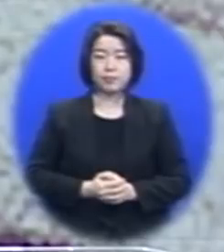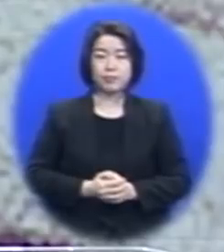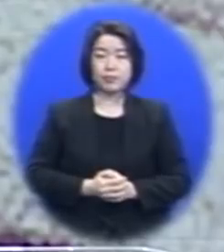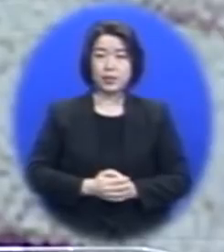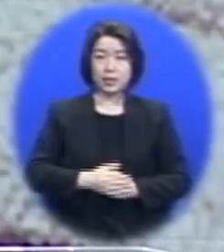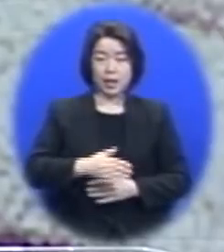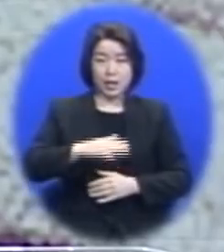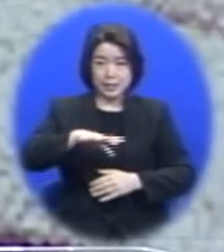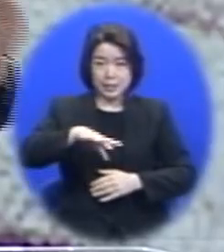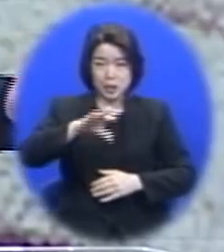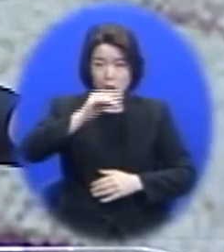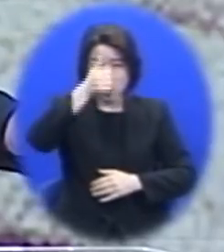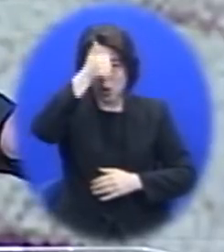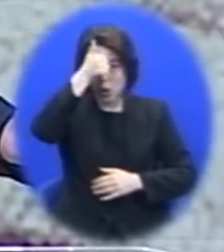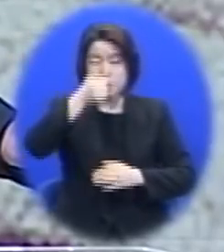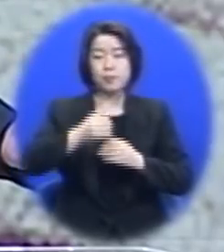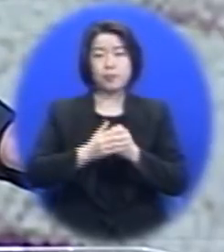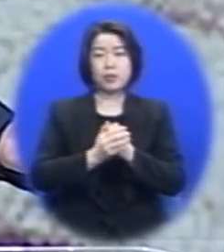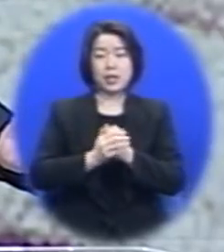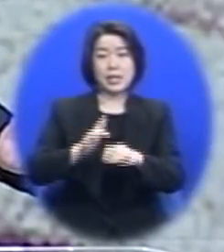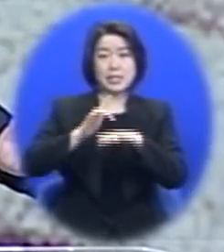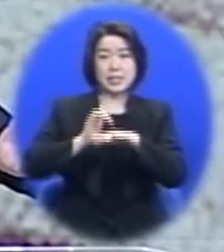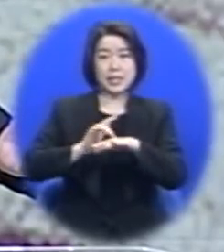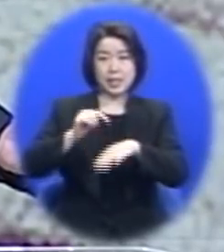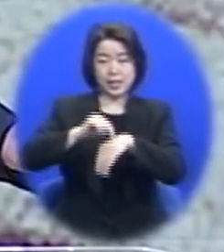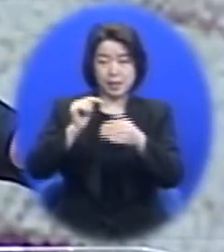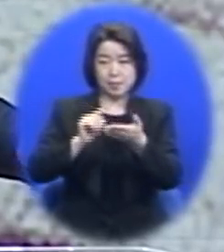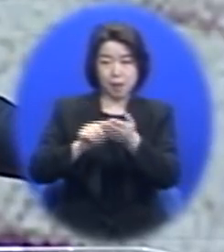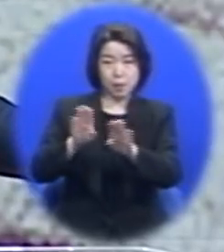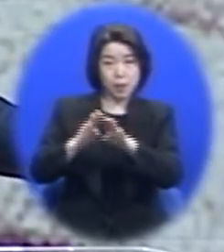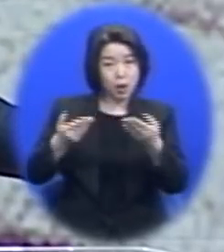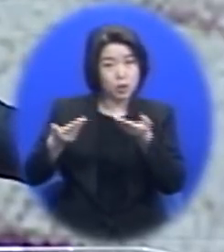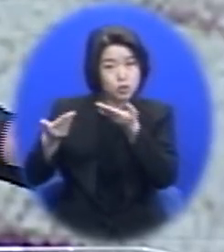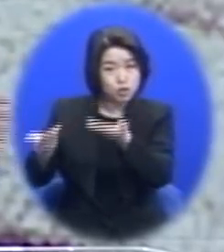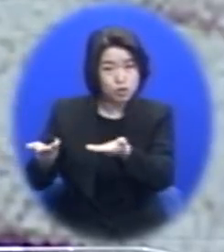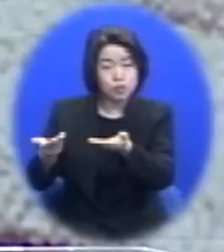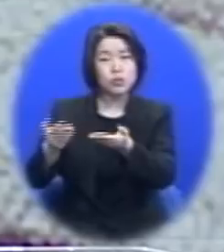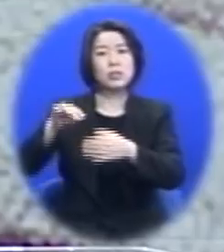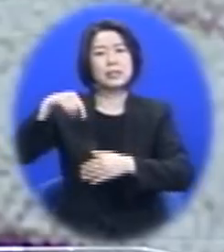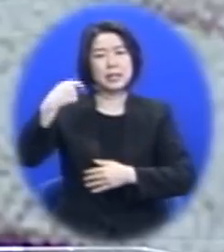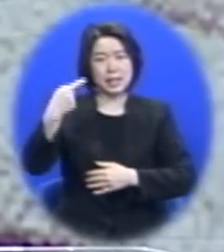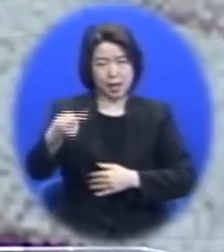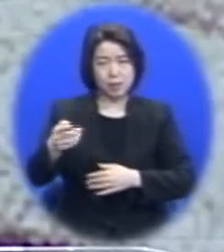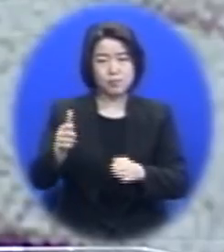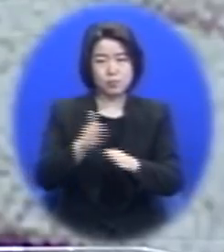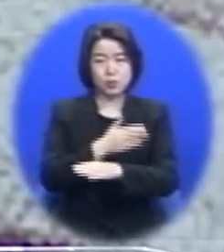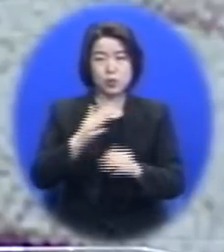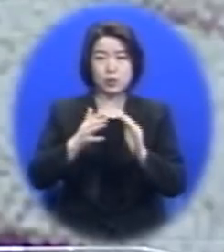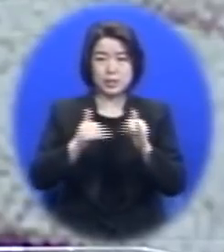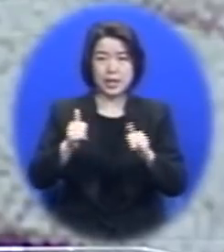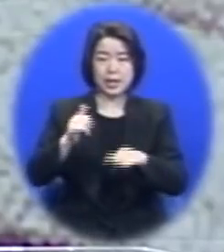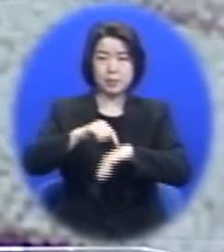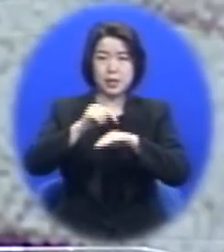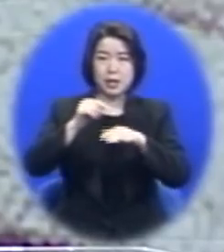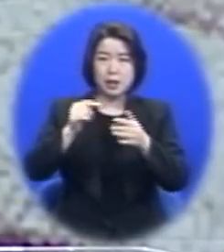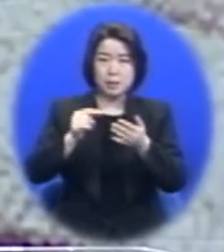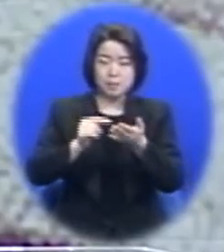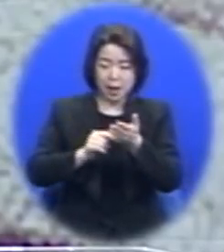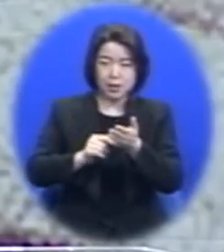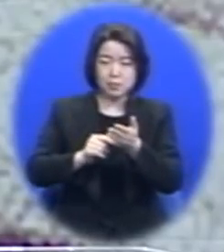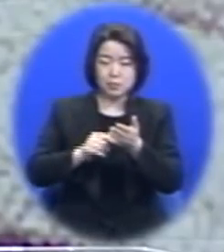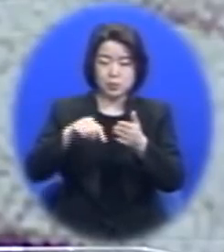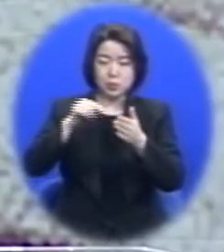아담이 사탄에게 마음의 문을 열어 줘 버린 바람에 사람은 마귀의 종노릇을 하게